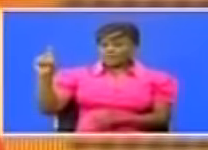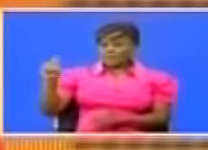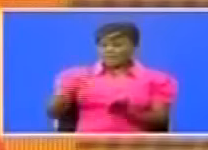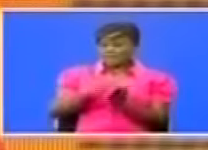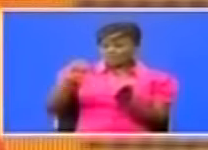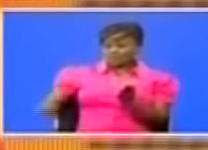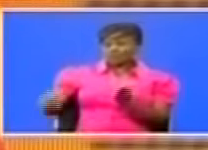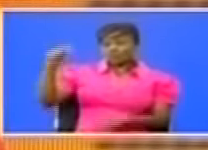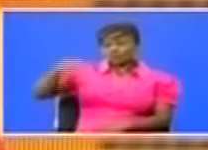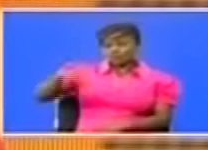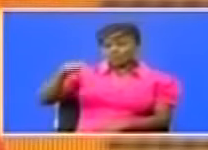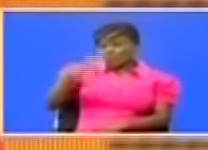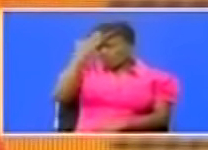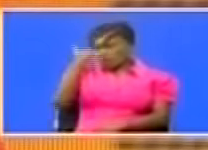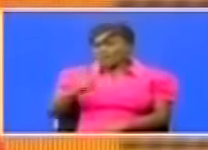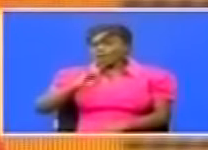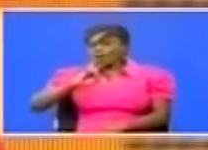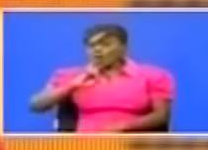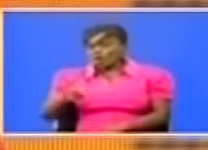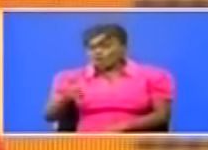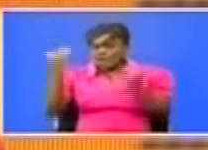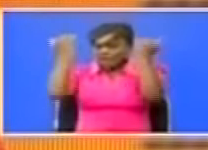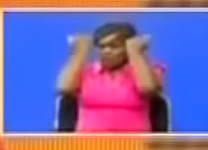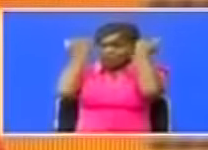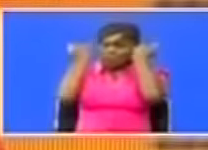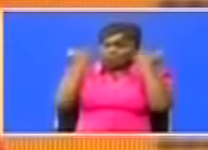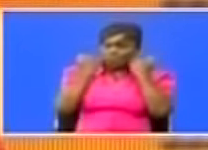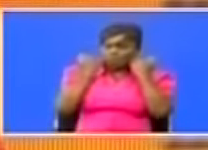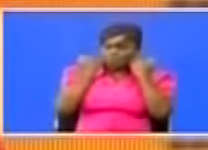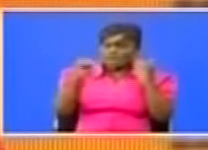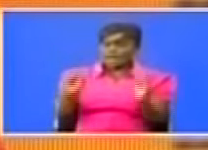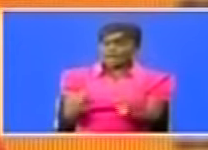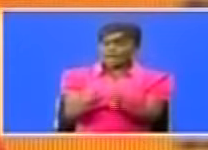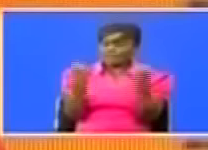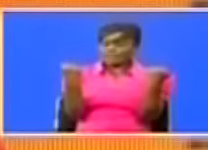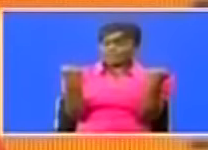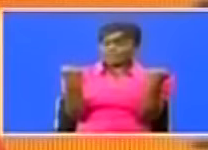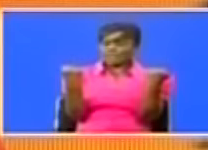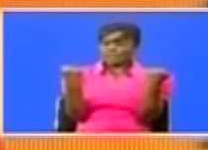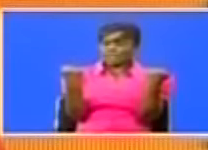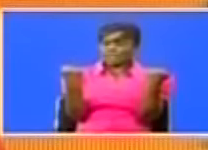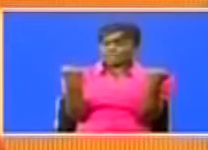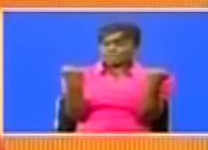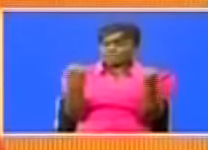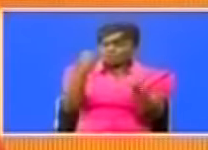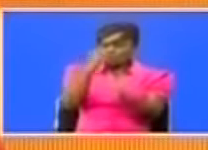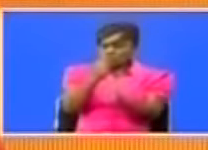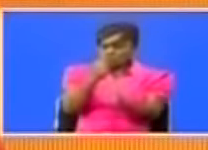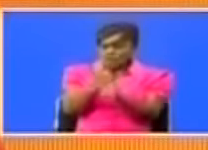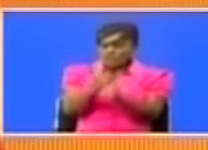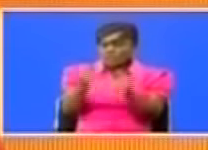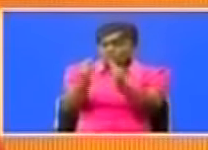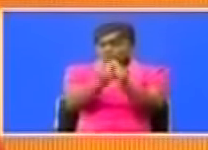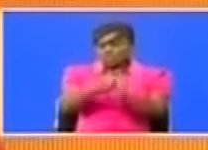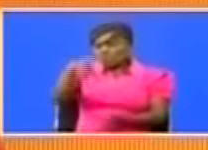umefukuliwa hii leo kutokana na agizo la mahakama. Shughuli hiyo imefanywa kwa ushirikiano na maafisa